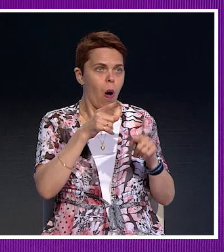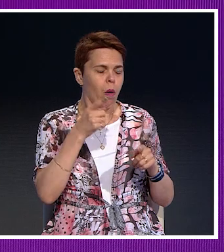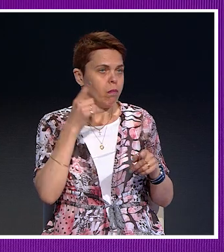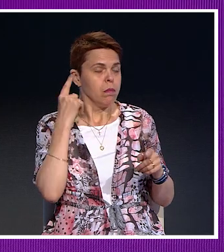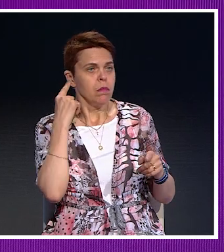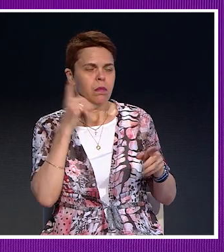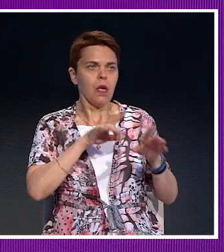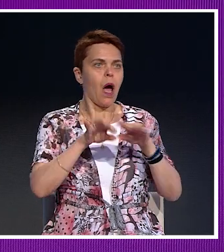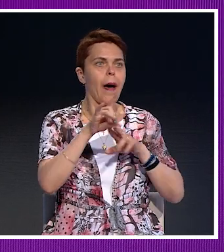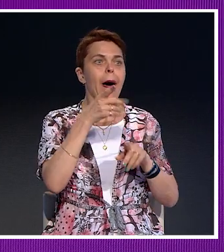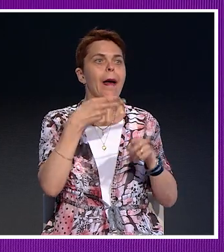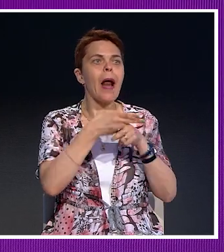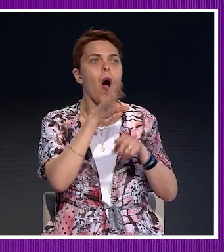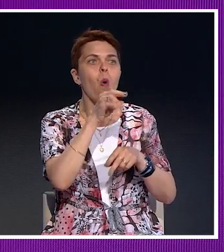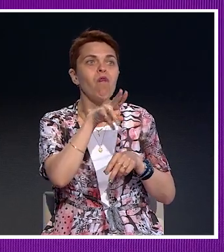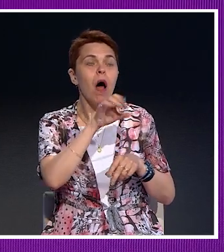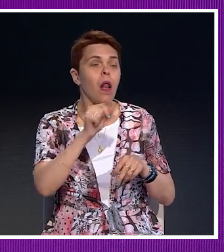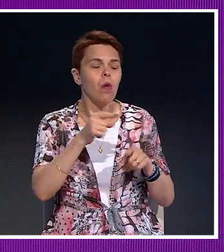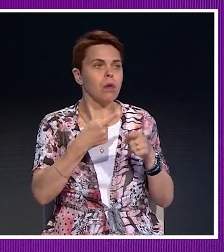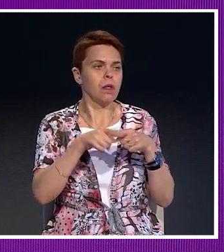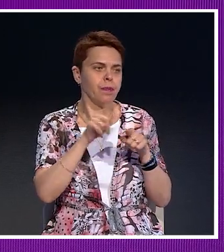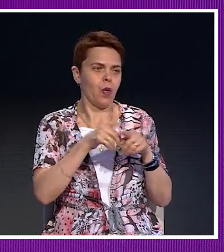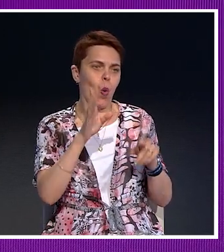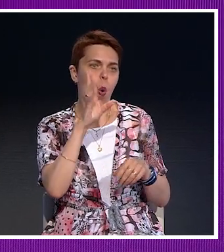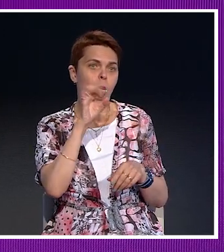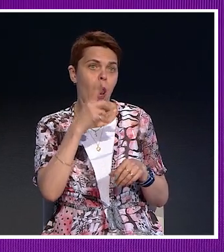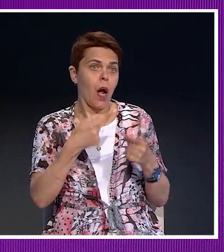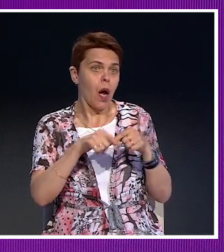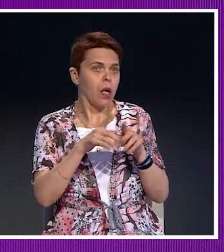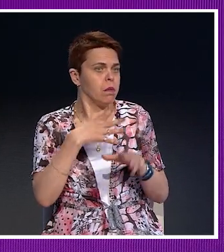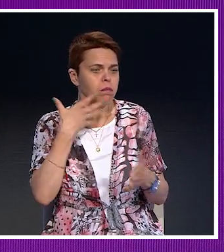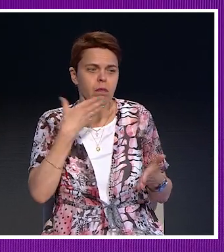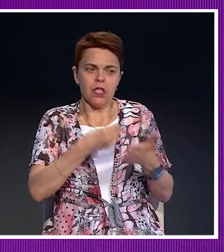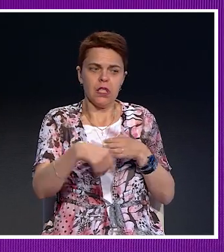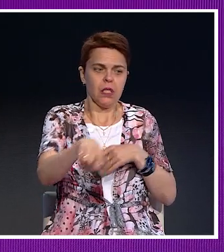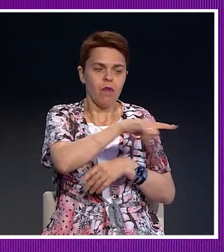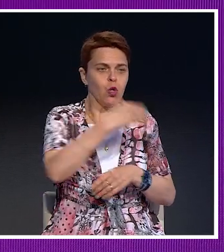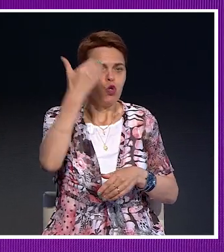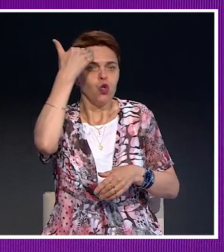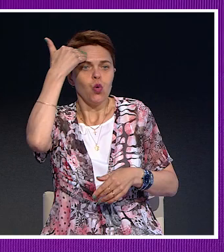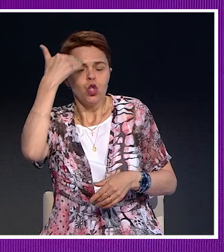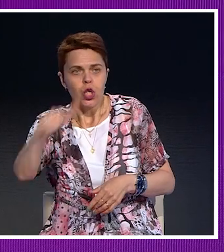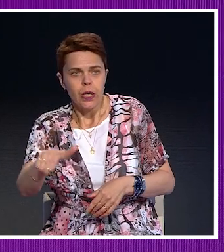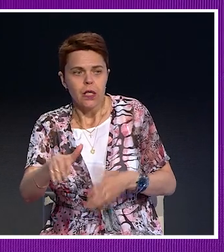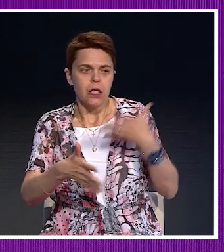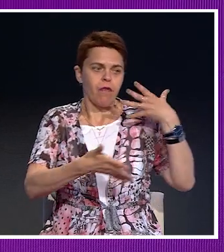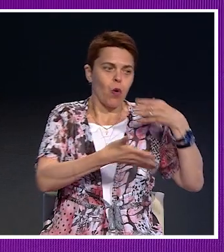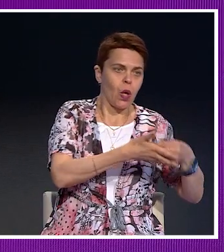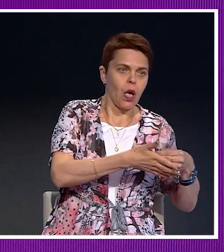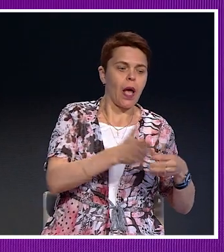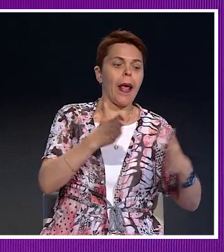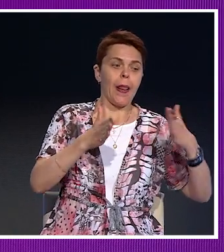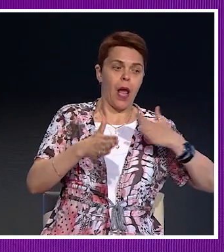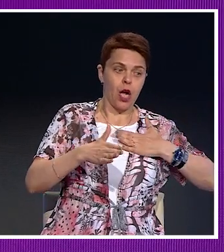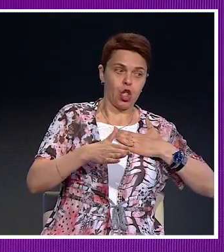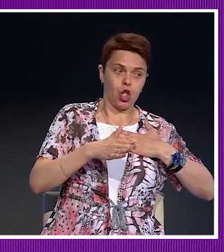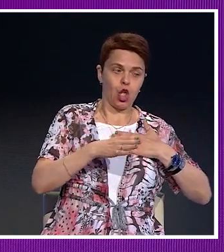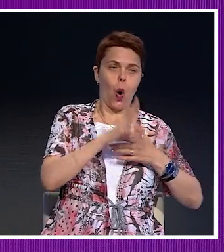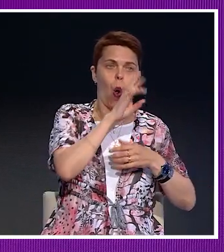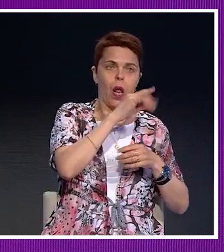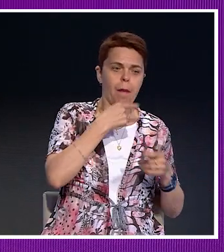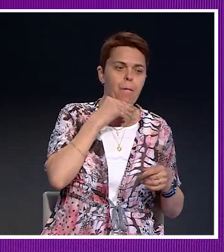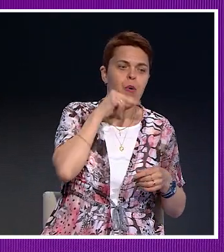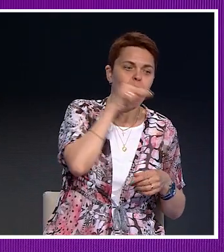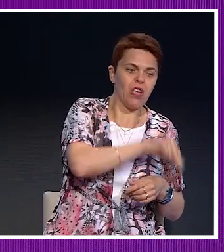всі сексистські випади наших колег, і в цій справі не було своїх або чужих, тобто і наші колеги